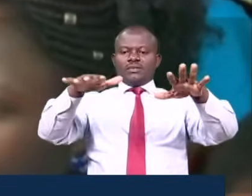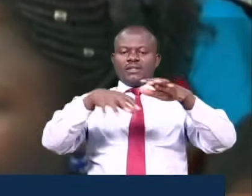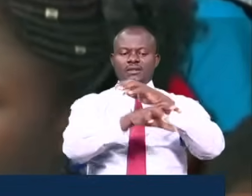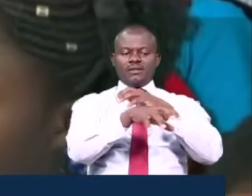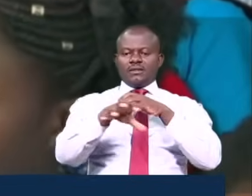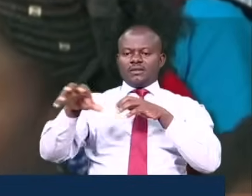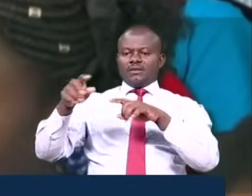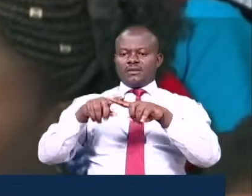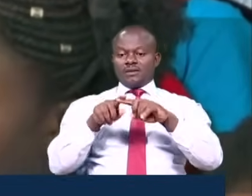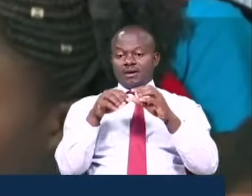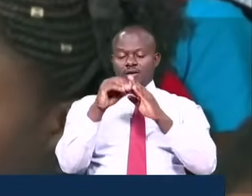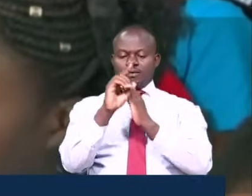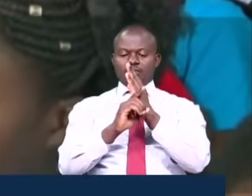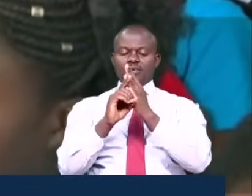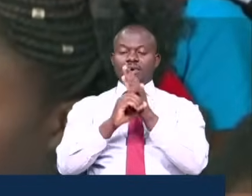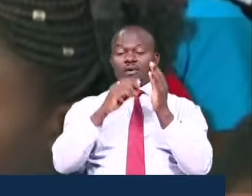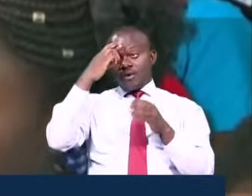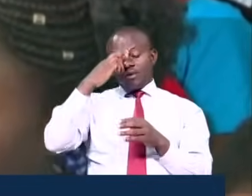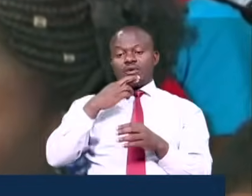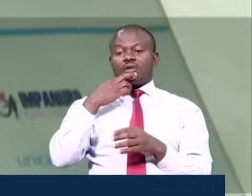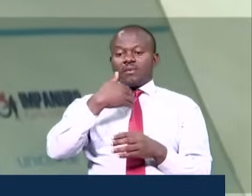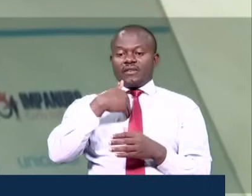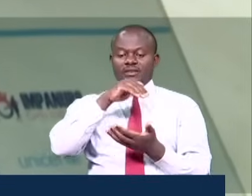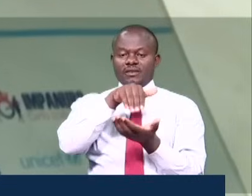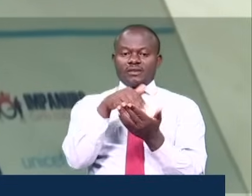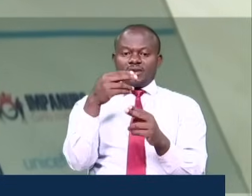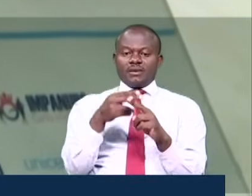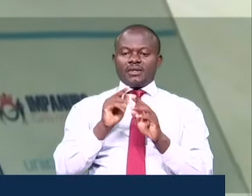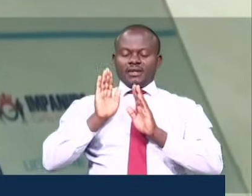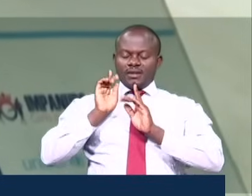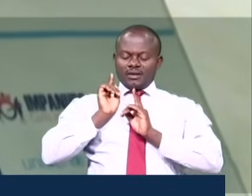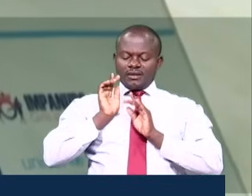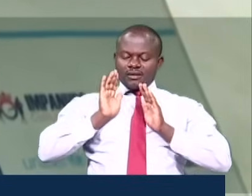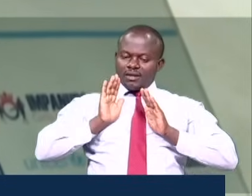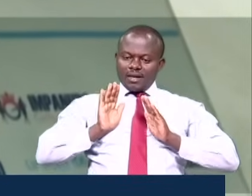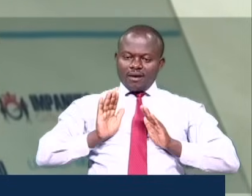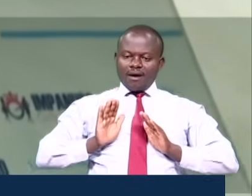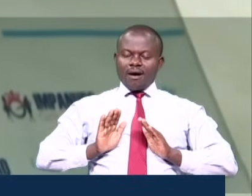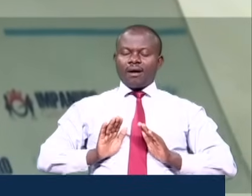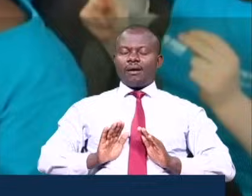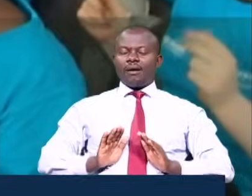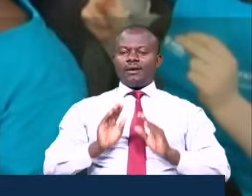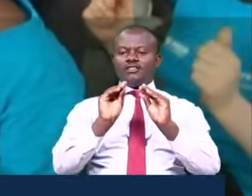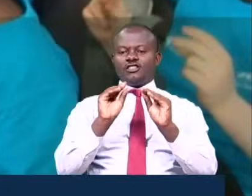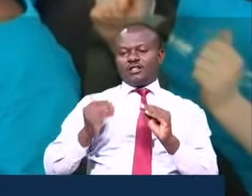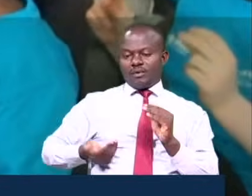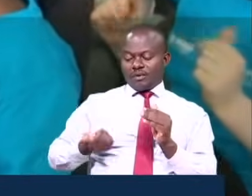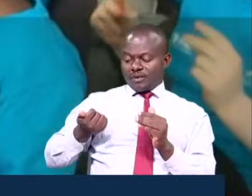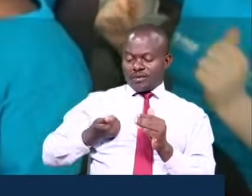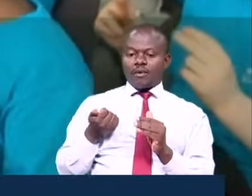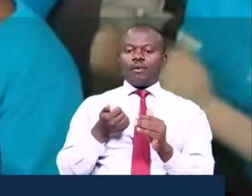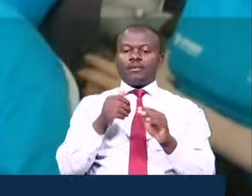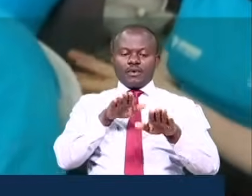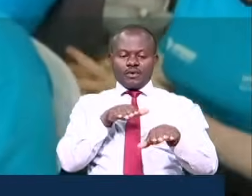hatandukanye, aho mu karere ka Ruhango bahafite ikigo bise Tekana, kikaba cyigisha abakobwa n'abagore kudoda